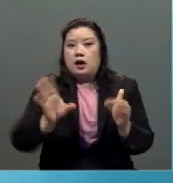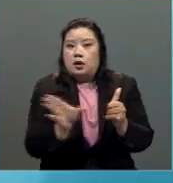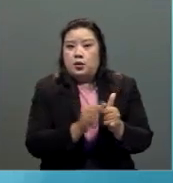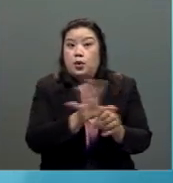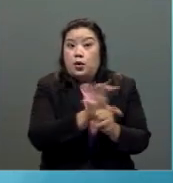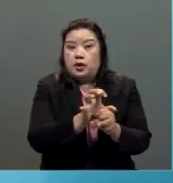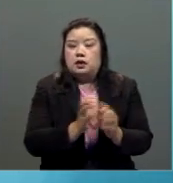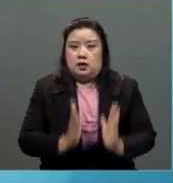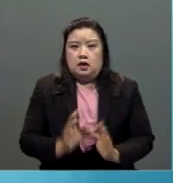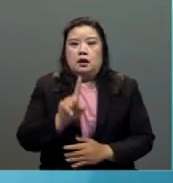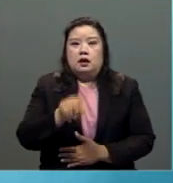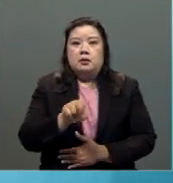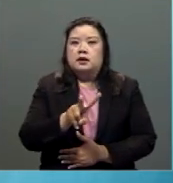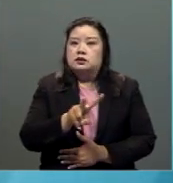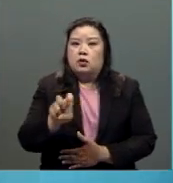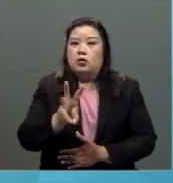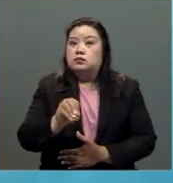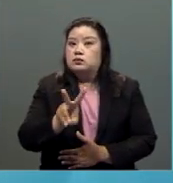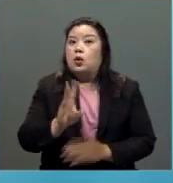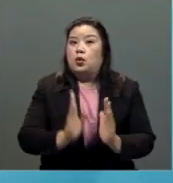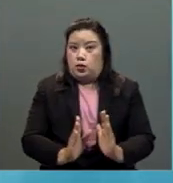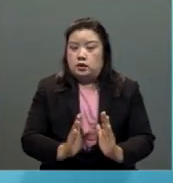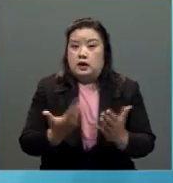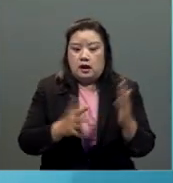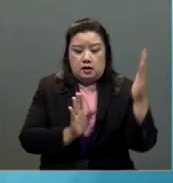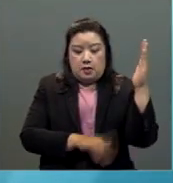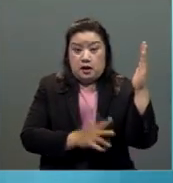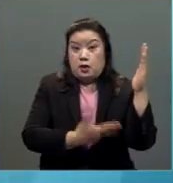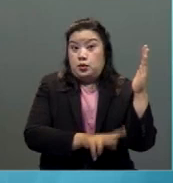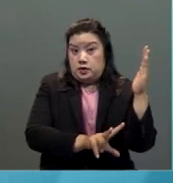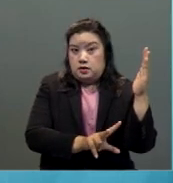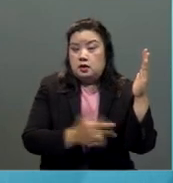ะครับ 1,262 คนแล้วภูเก็ตนี่คือ